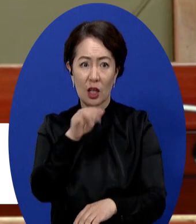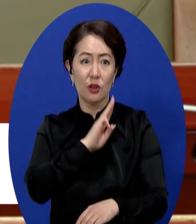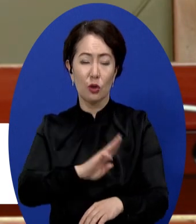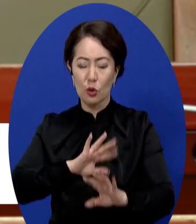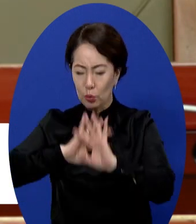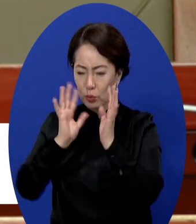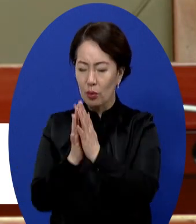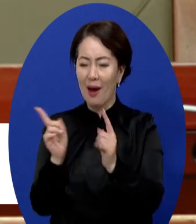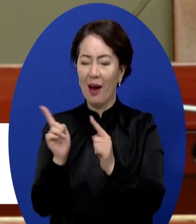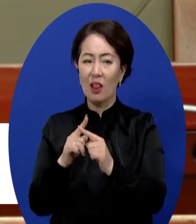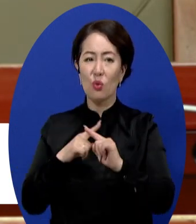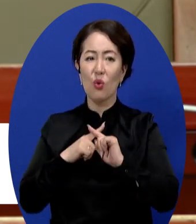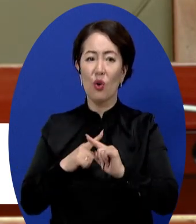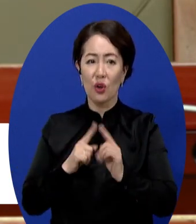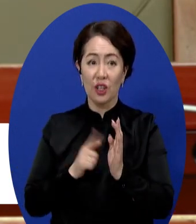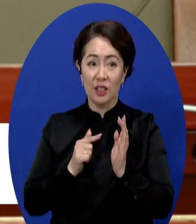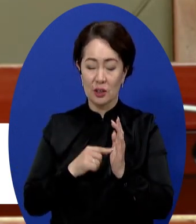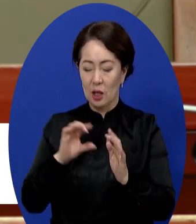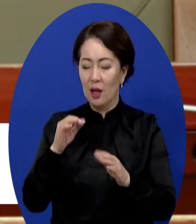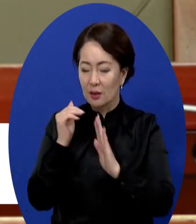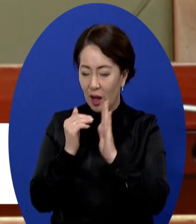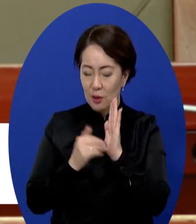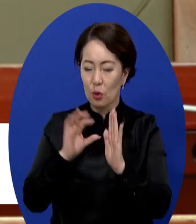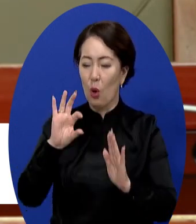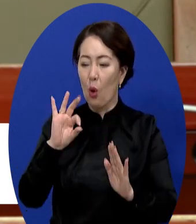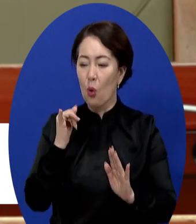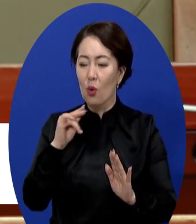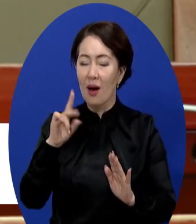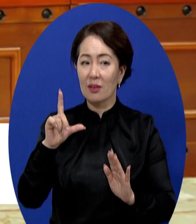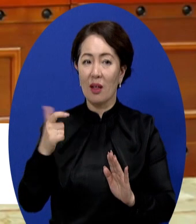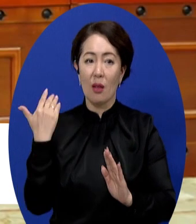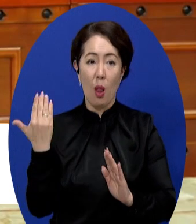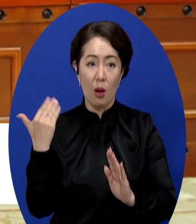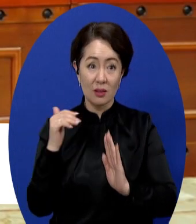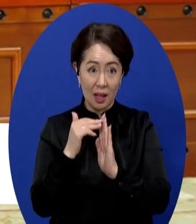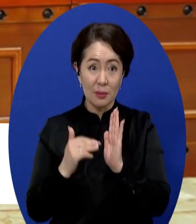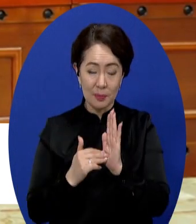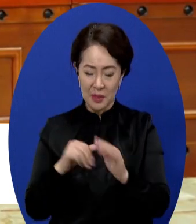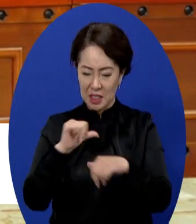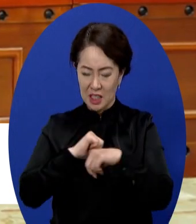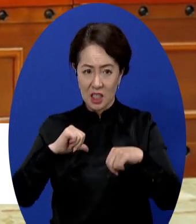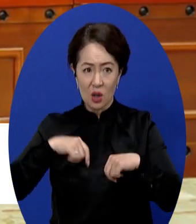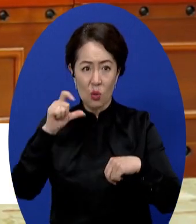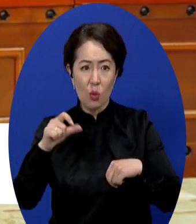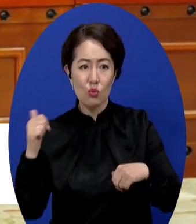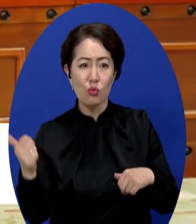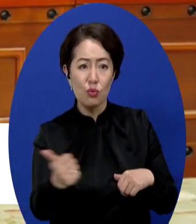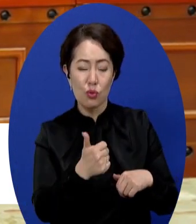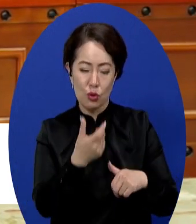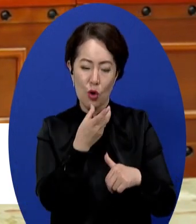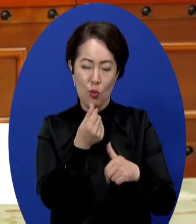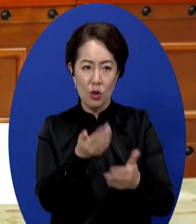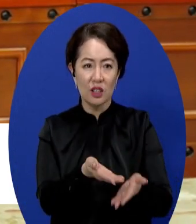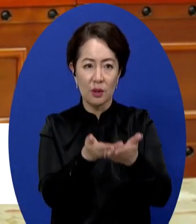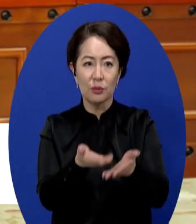шаардлага үүссэн гэсэн тайлбарыг иргэний сайд Оюун Эрдэнэ өгч байна. Мөн иргэн бүрт мөнгөн дэмжлэг үзүүлэх санхүүжилтийн их үүсвэр